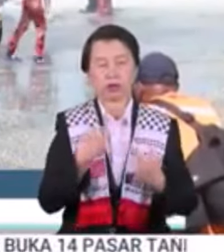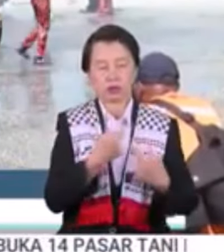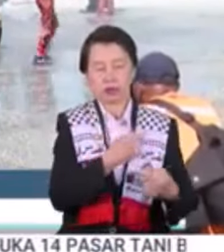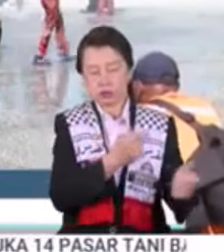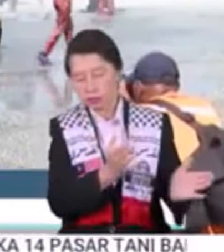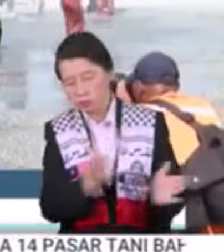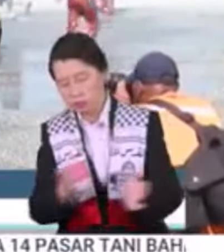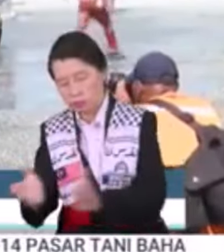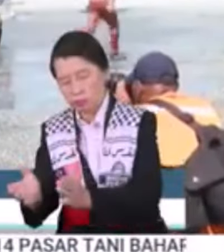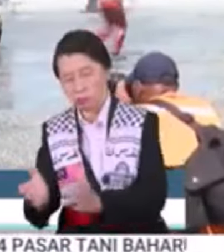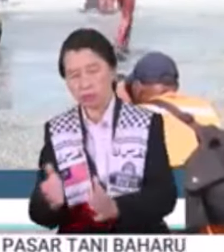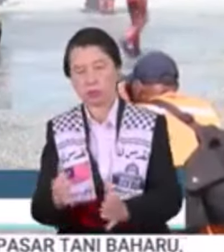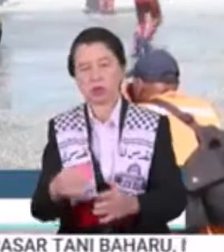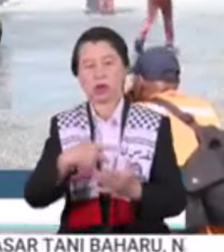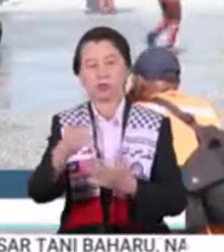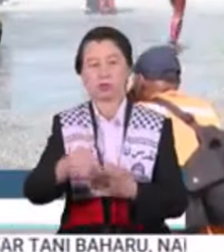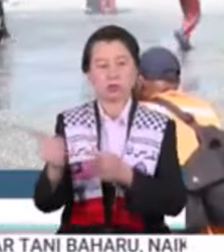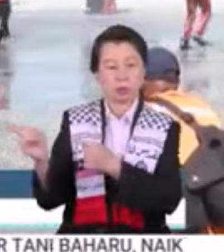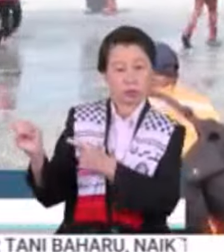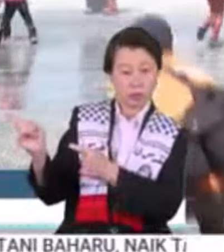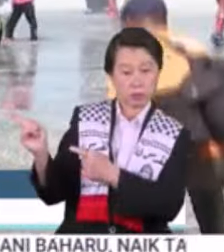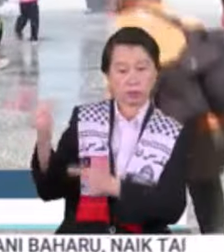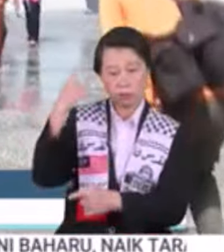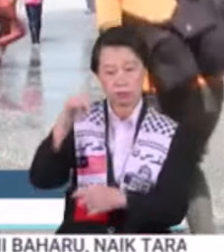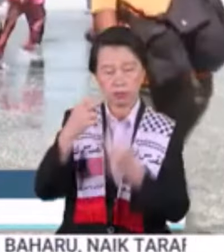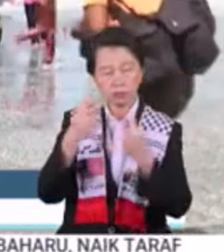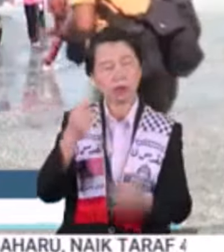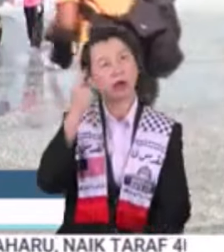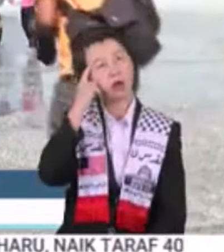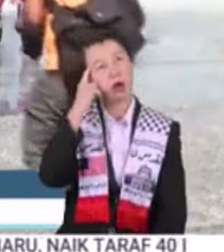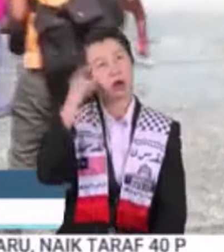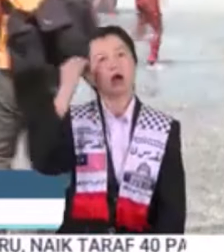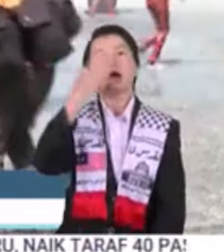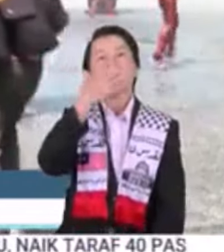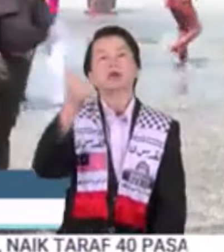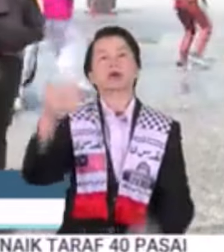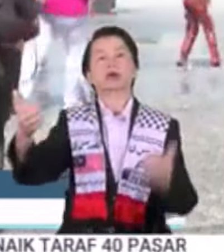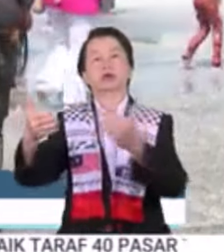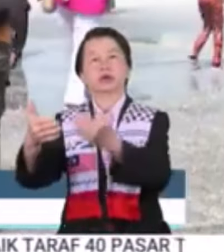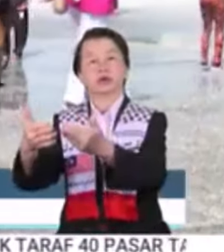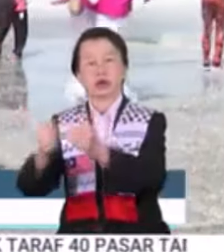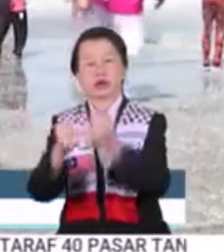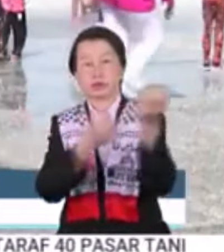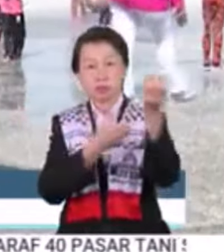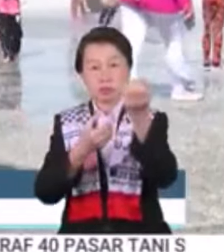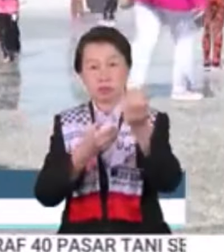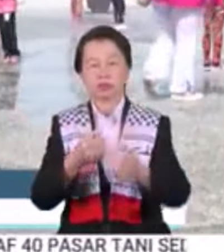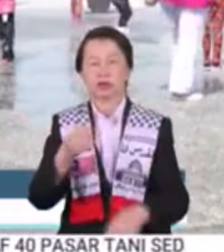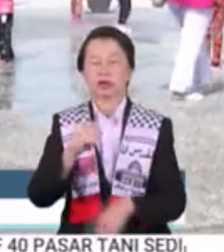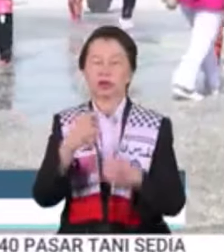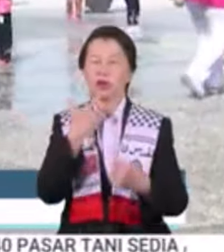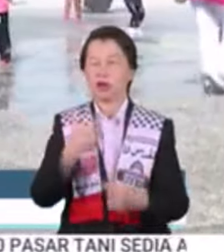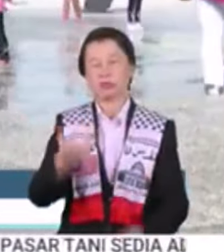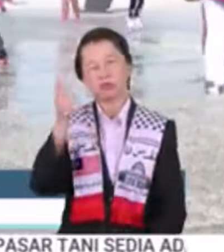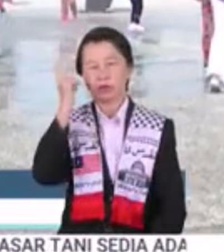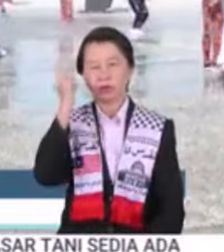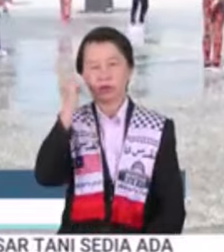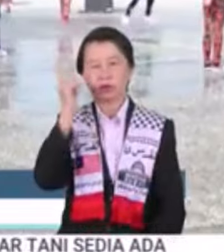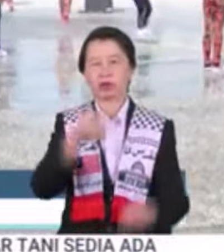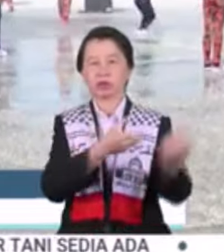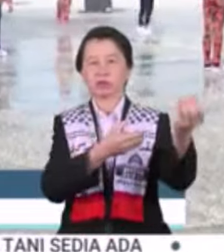anjurkan program-program CSR macam ni. So kita pun terfikir untuk buat satu program yang dekat dengan bomba. So selama ni kita tahu bomba ada